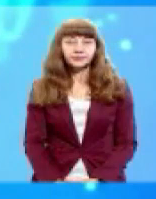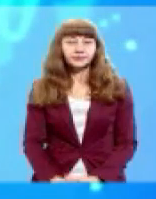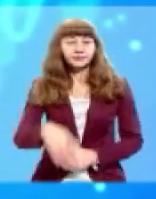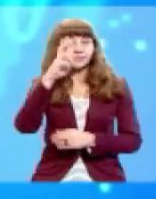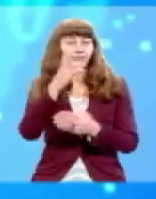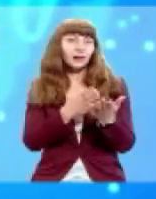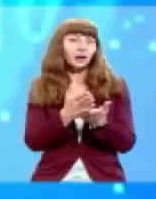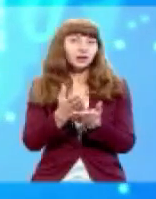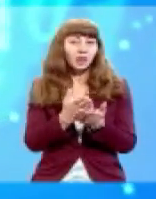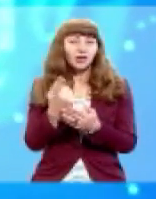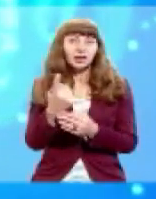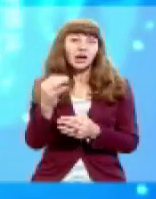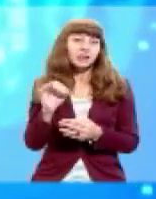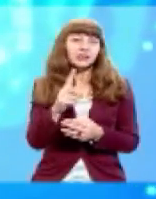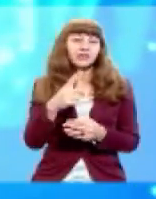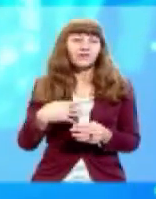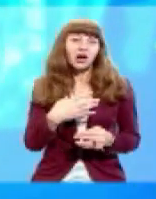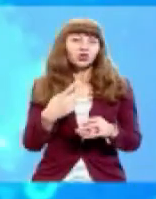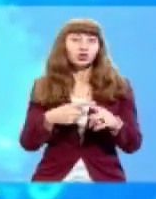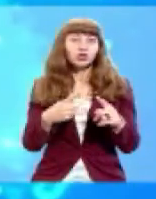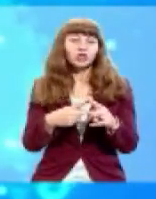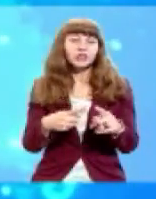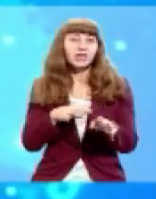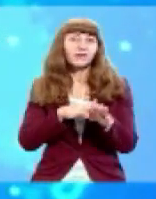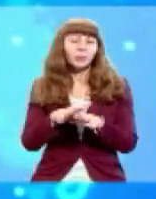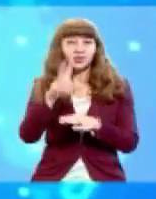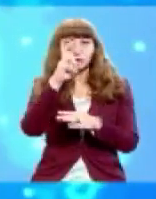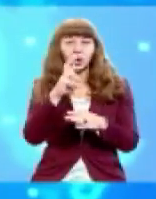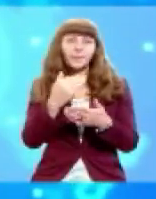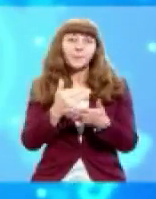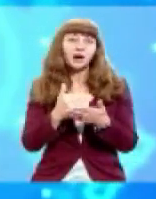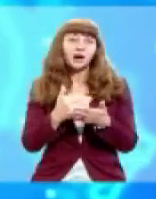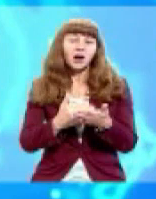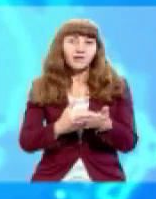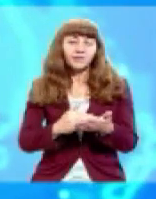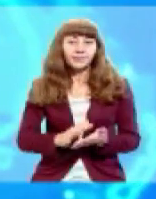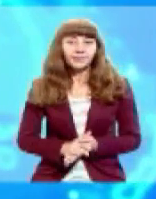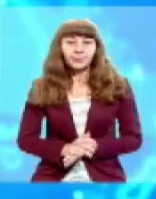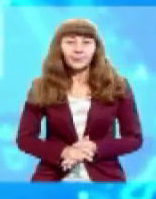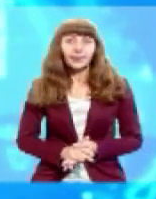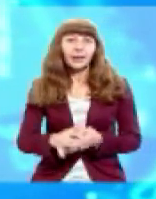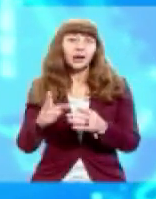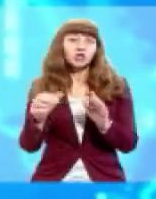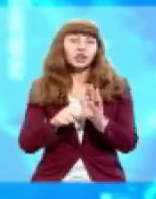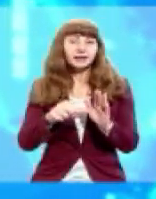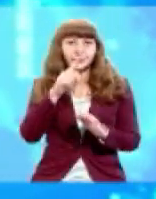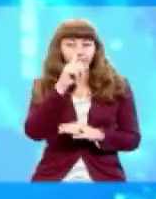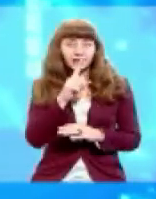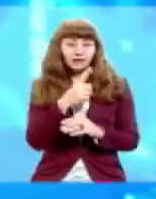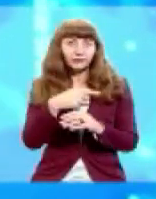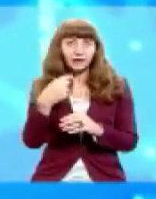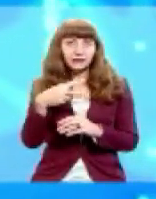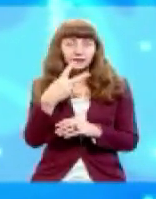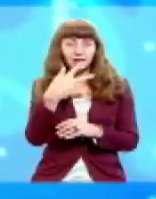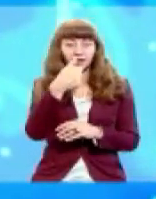Мемлекеттік қызмет – бұл мемлекеттік басқаруды ұйымдастырудың жетекші рөлі атқаратын маңызды элементтерінің бірі. Осы саладағы 2023